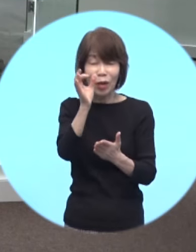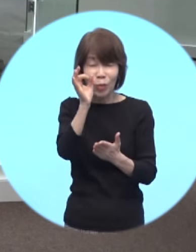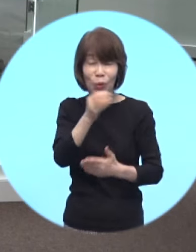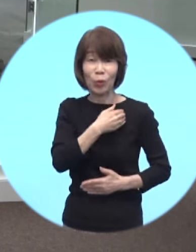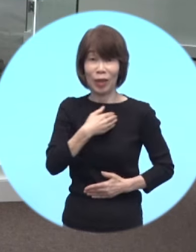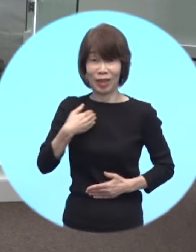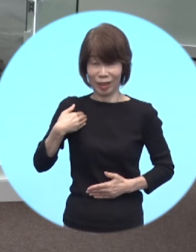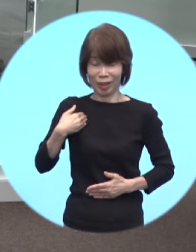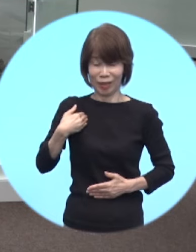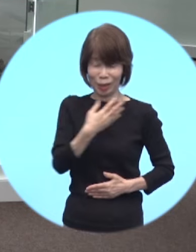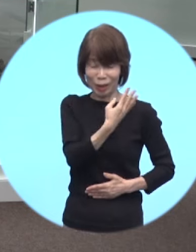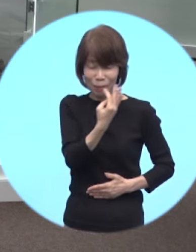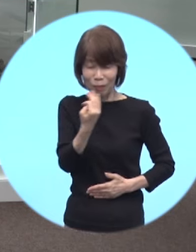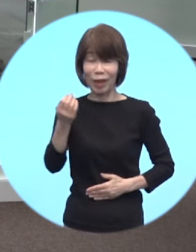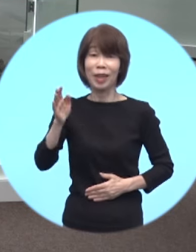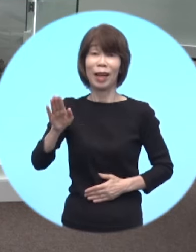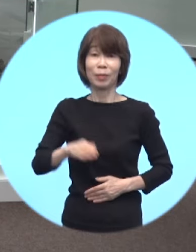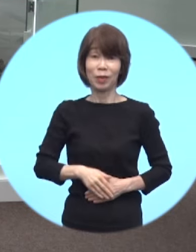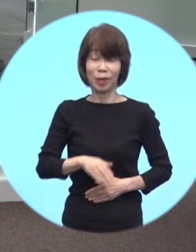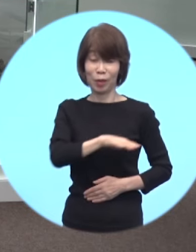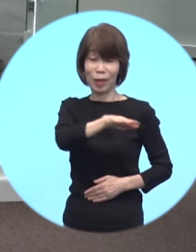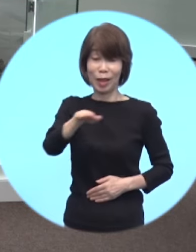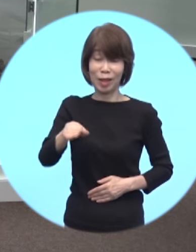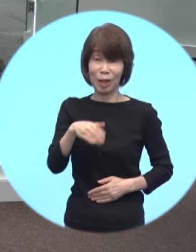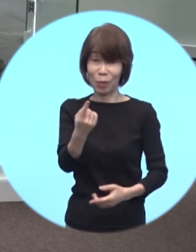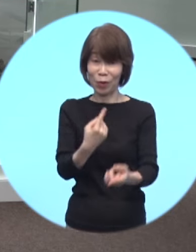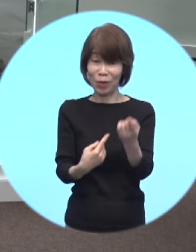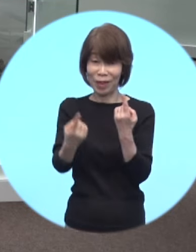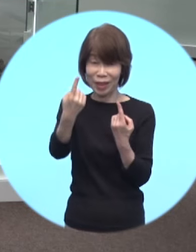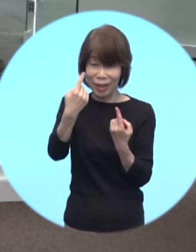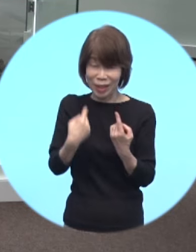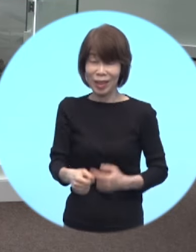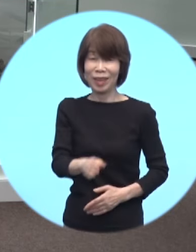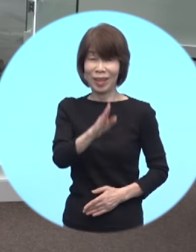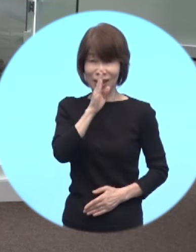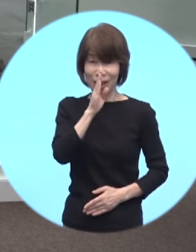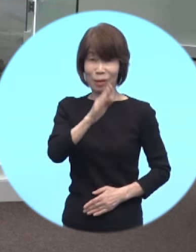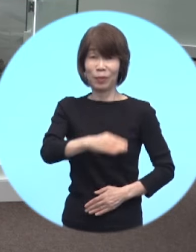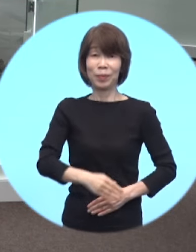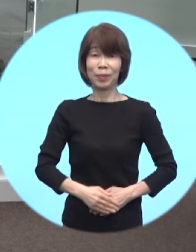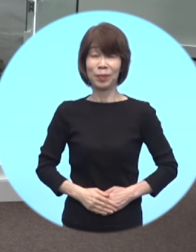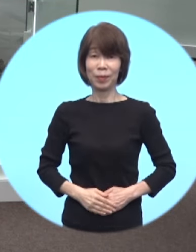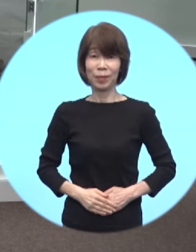史遺産がたくさんあります。皆さんもぜひイベントに参加してくださいね。